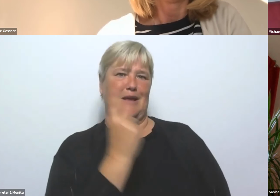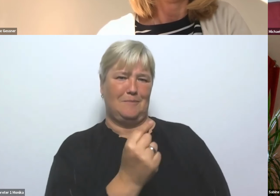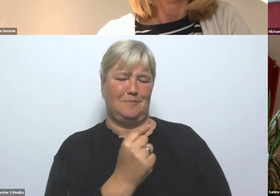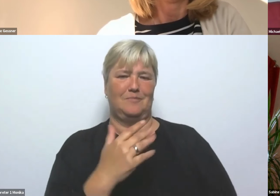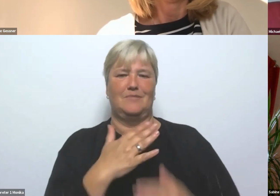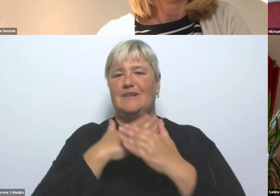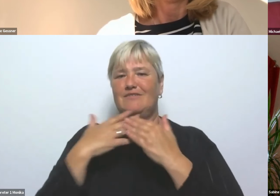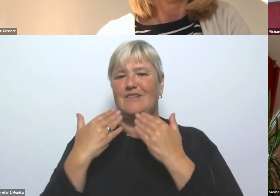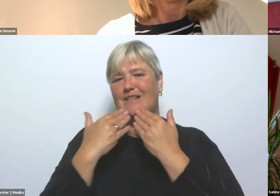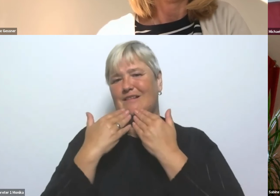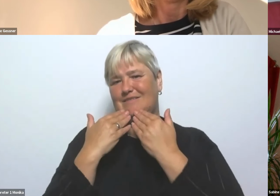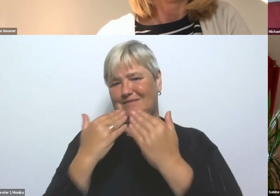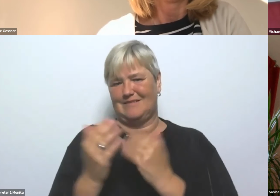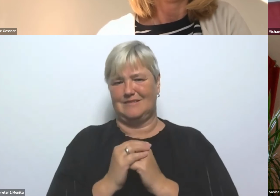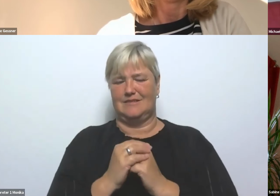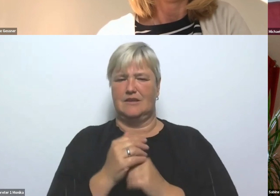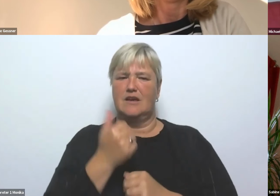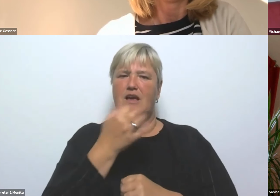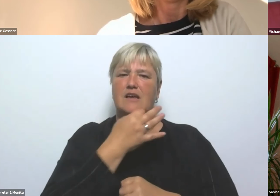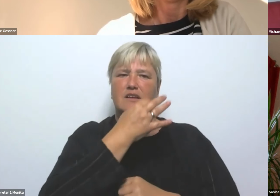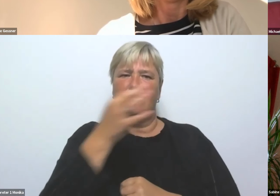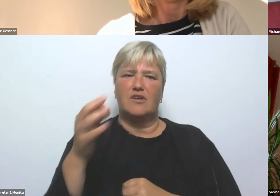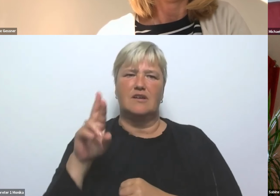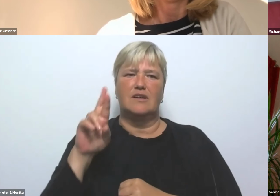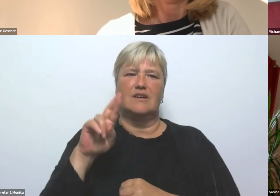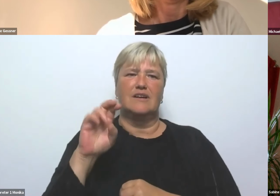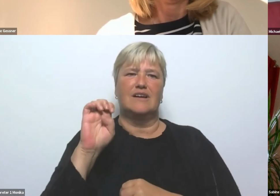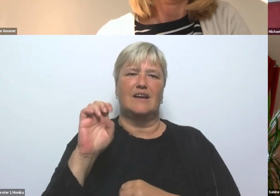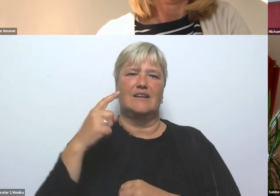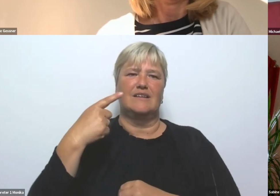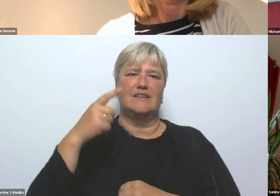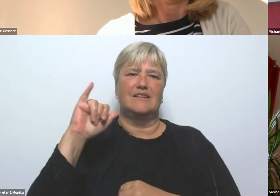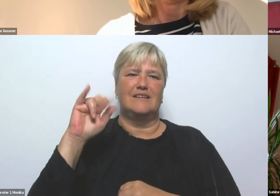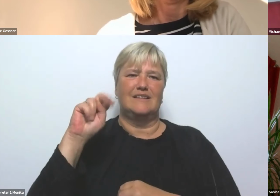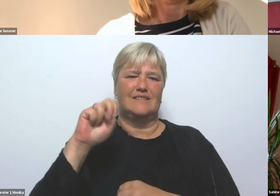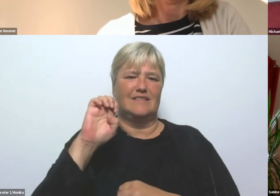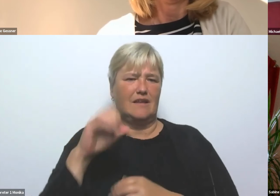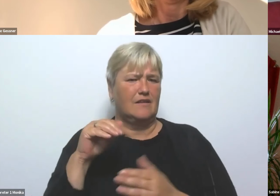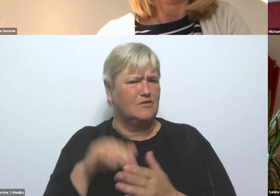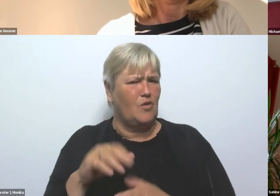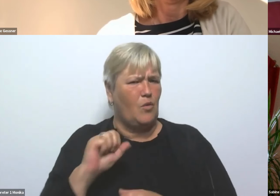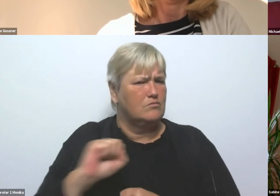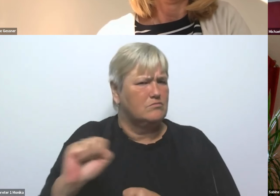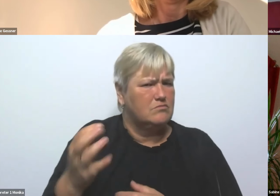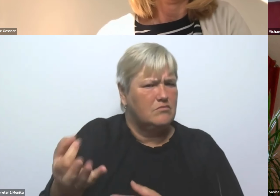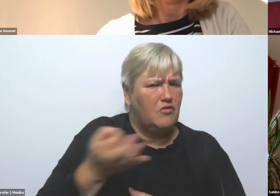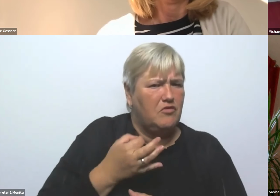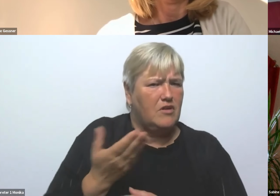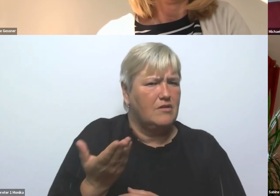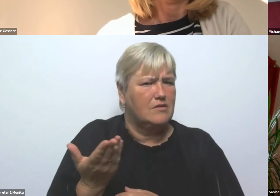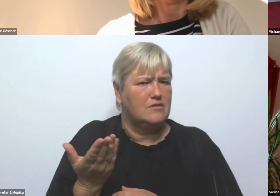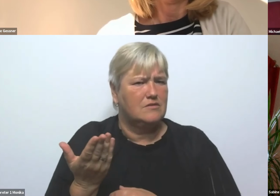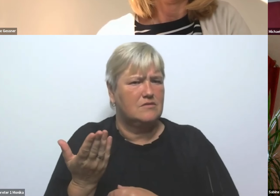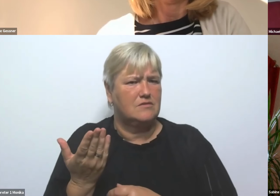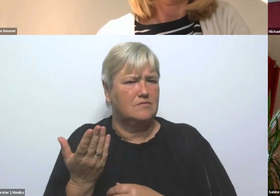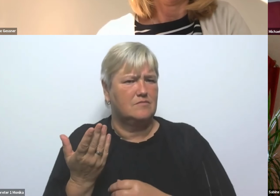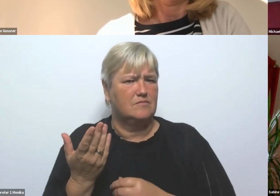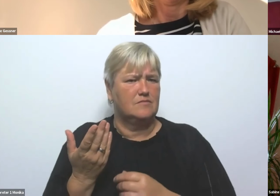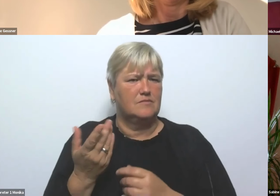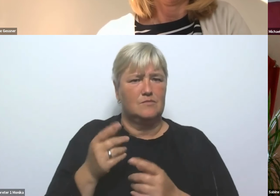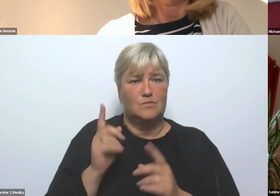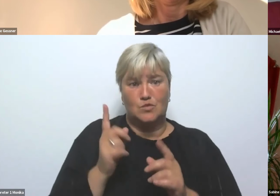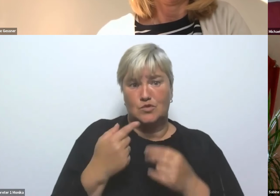Dank. Eine Frage an Regine. Ist noch irgendwo eine ganz dringende Frage reingekommen an die Sprecher, die wir